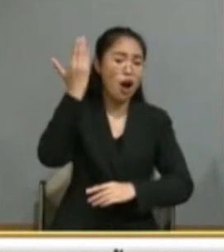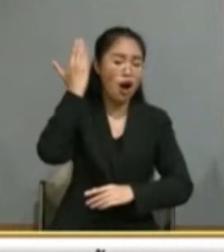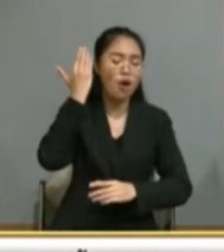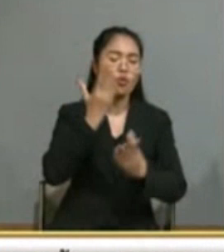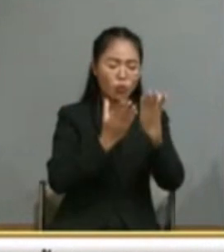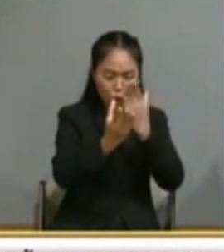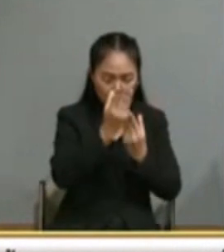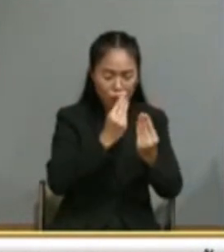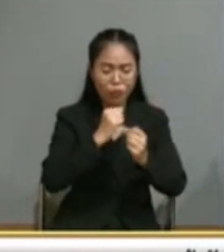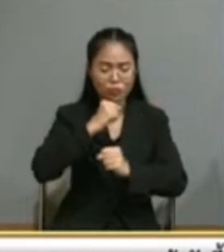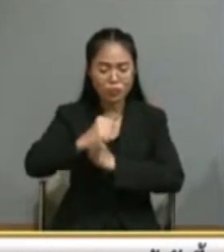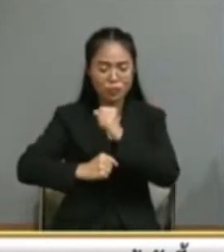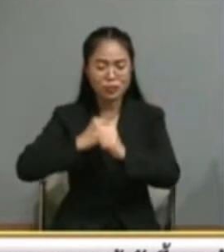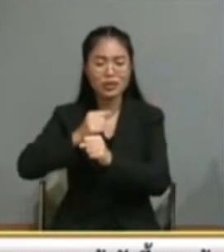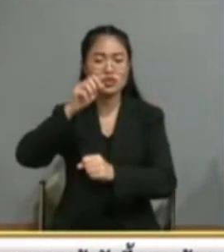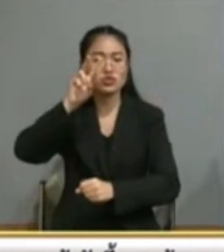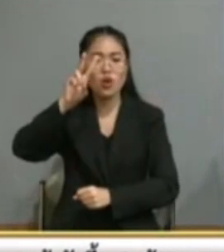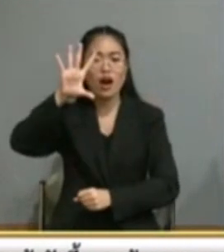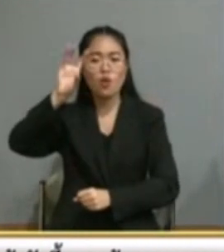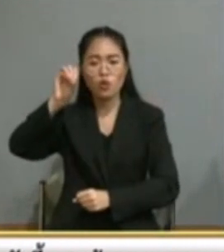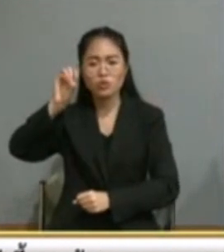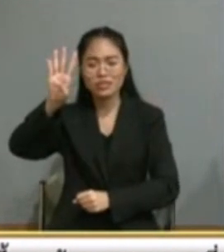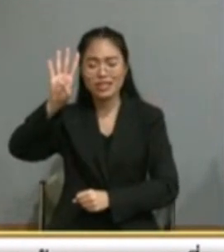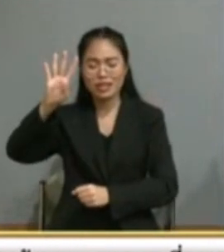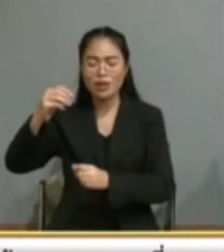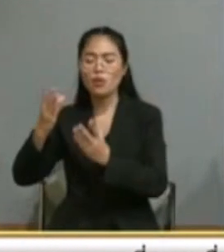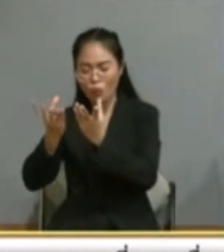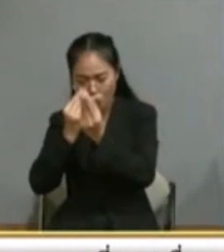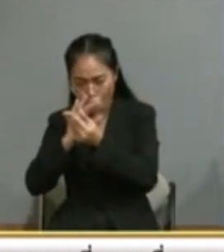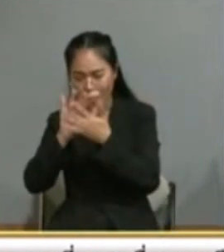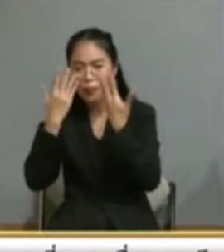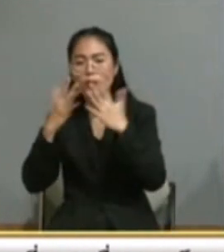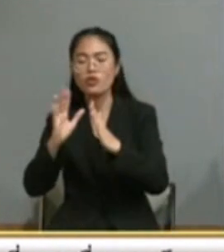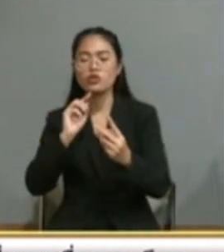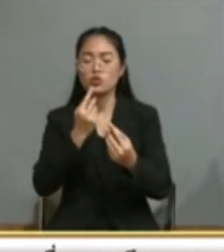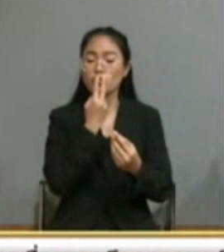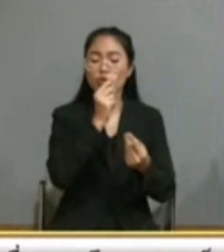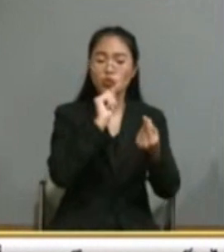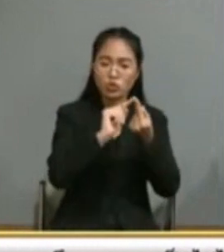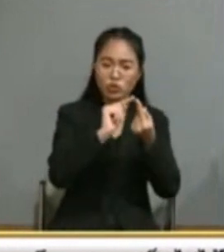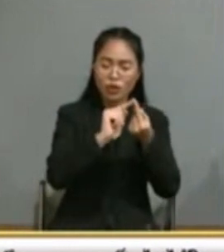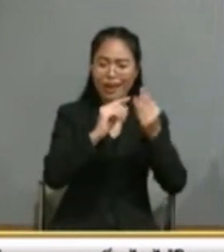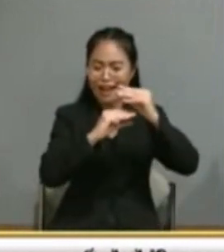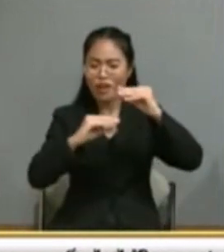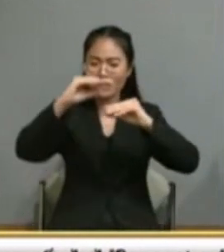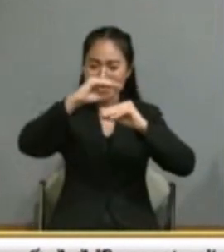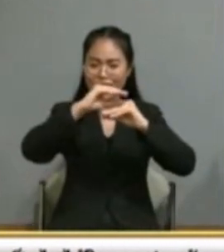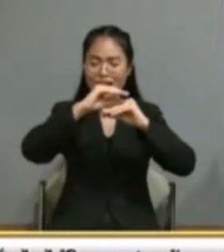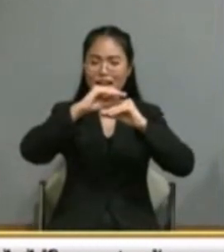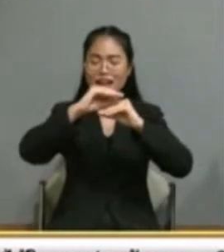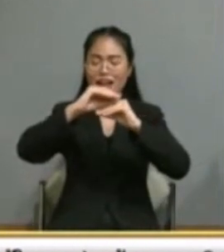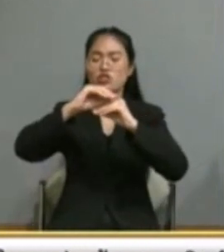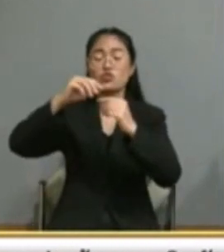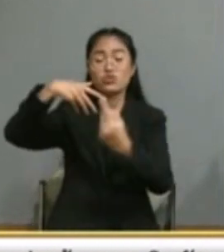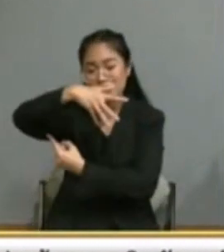4โดยมีการศึกษาในด้านวิศมะกรรม ด้านเสร็รัศาสต์สิงแวดล้อมในการพระนาท่ากาศย